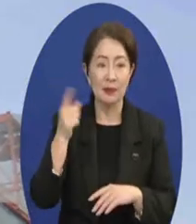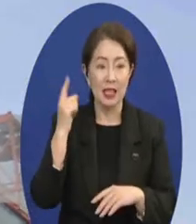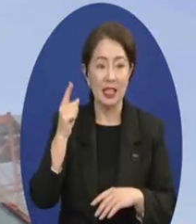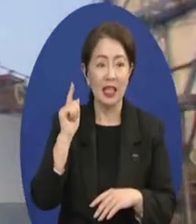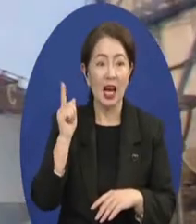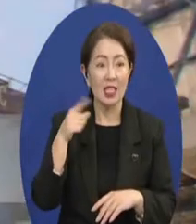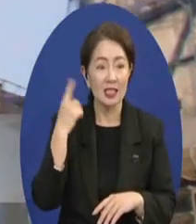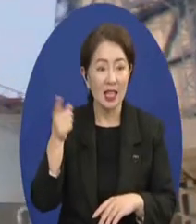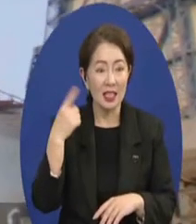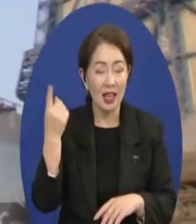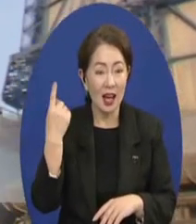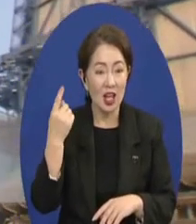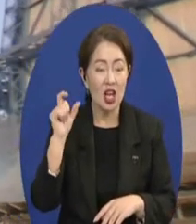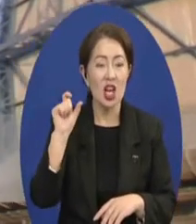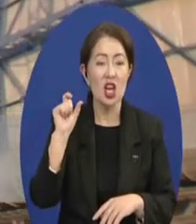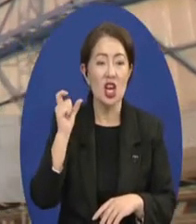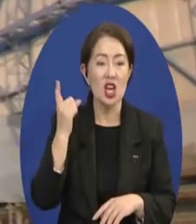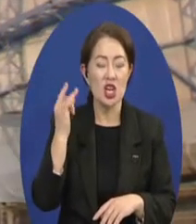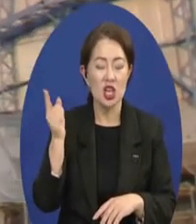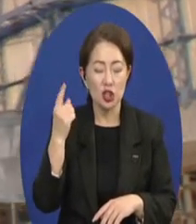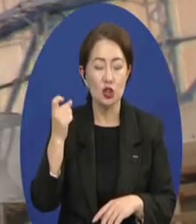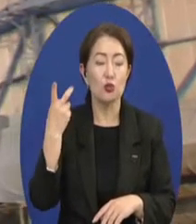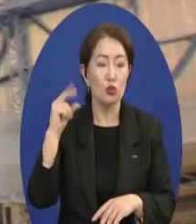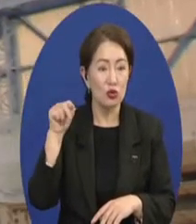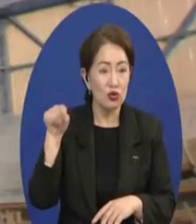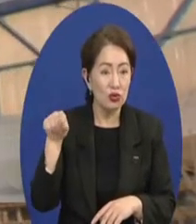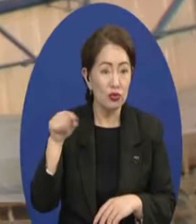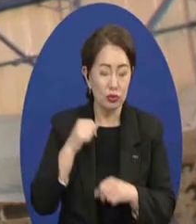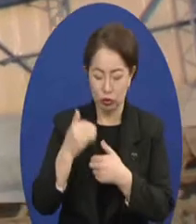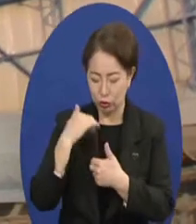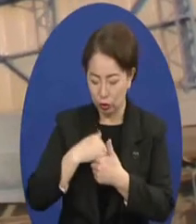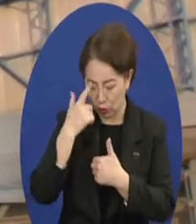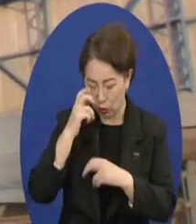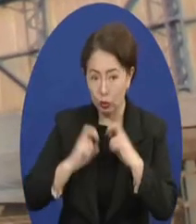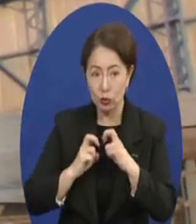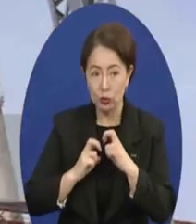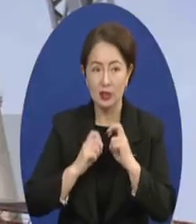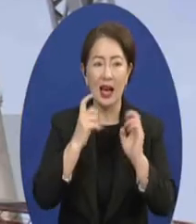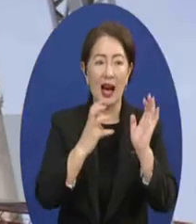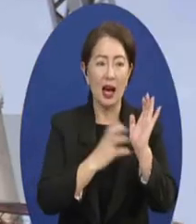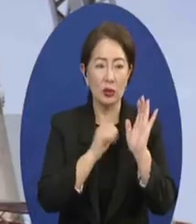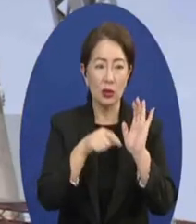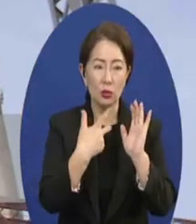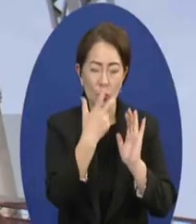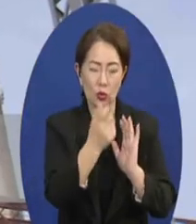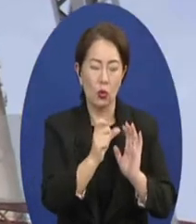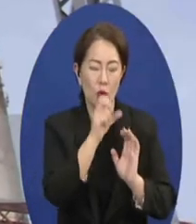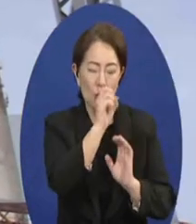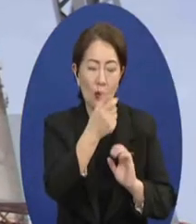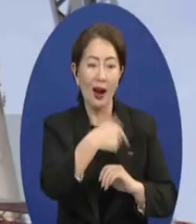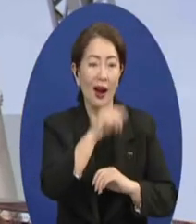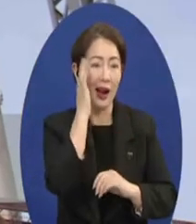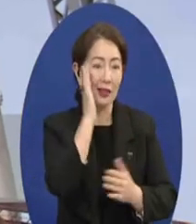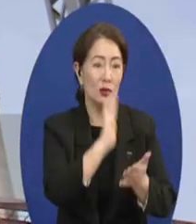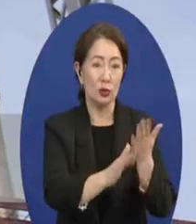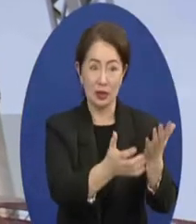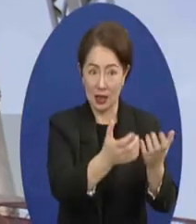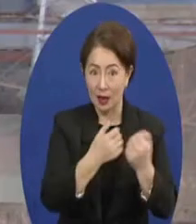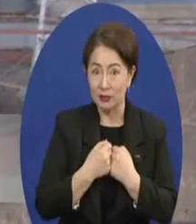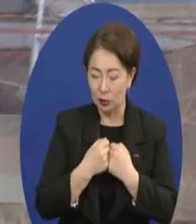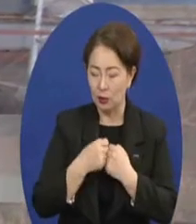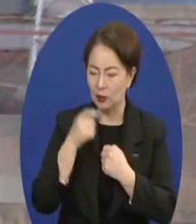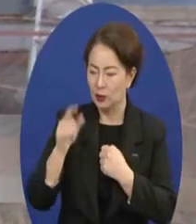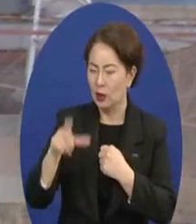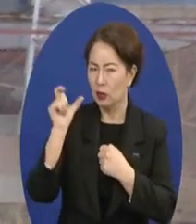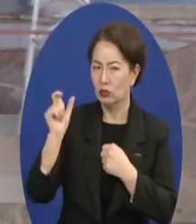хэрэглээний 80.7% дотооддоо үйлдвэрлэдэг бол 19.3% импортлдог. Импортын эрчим хүчийг хэрэглэгчийн үнээс